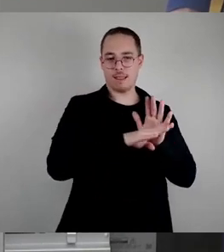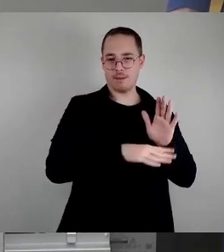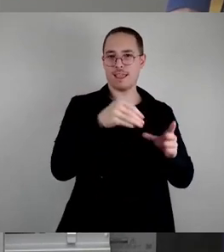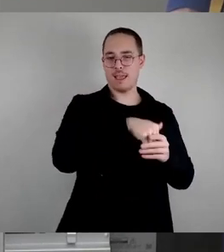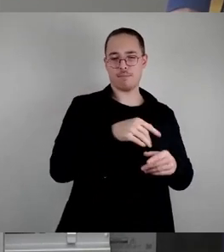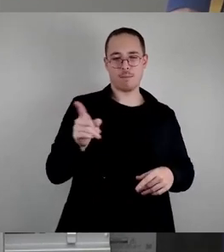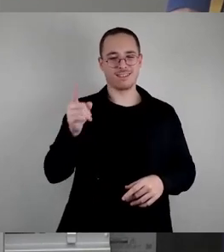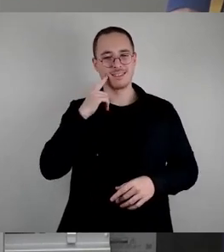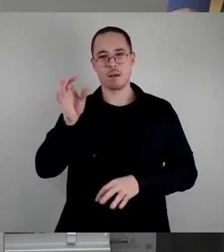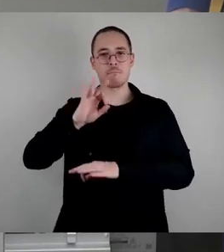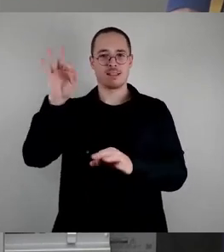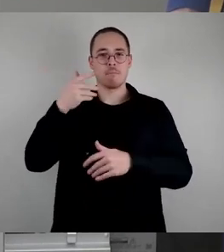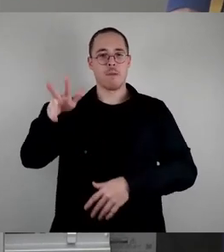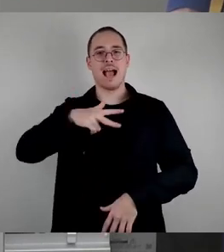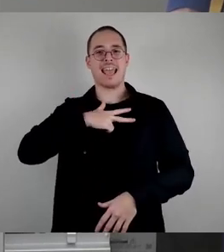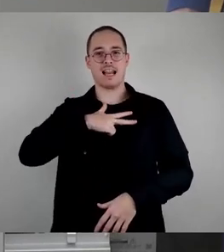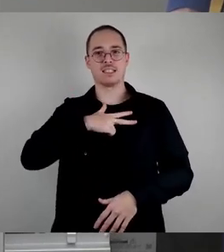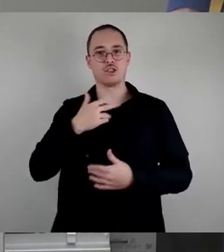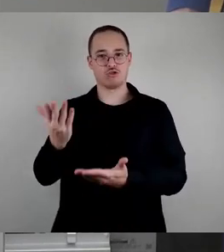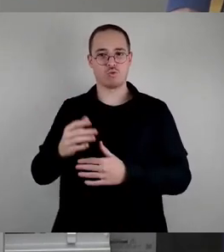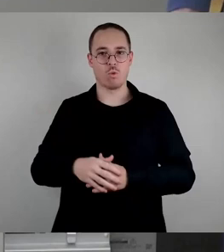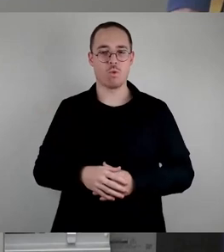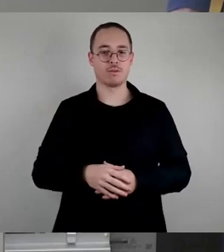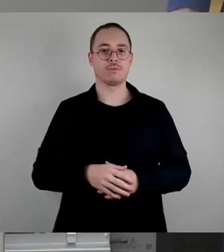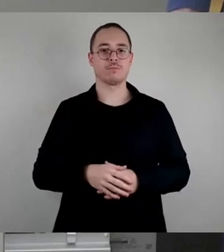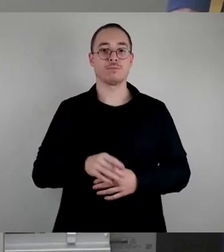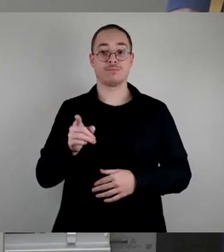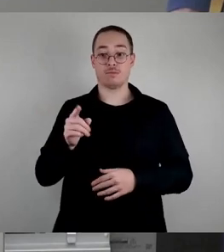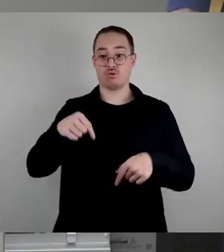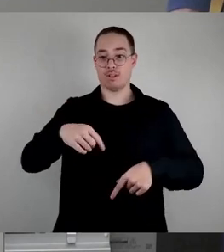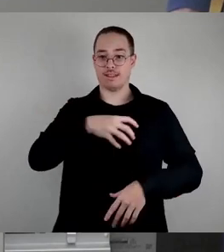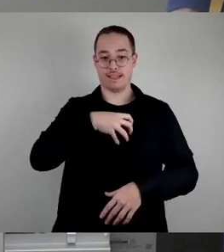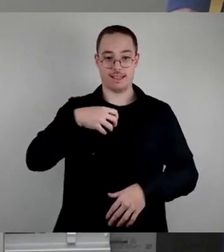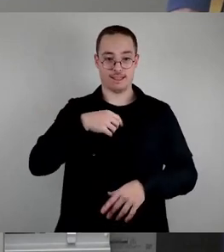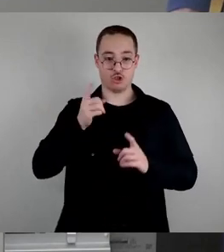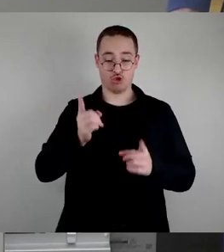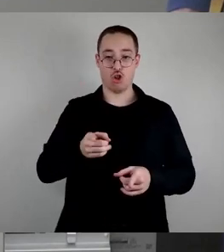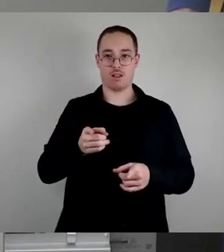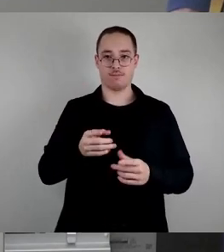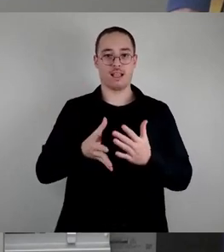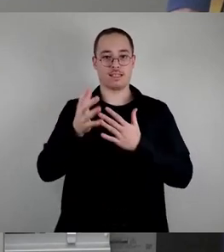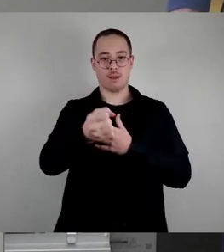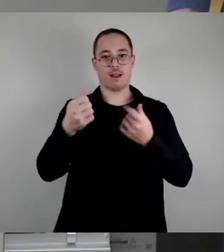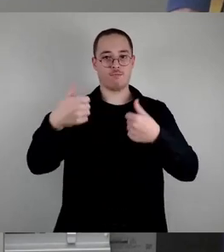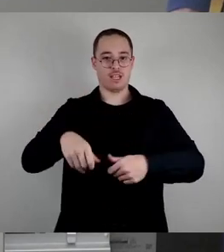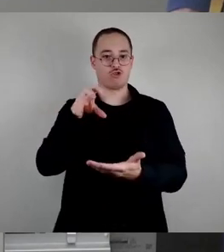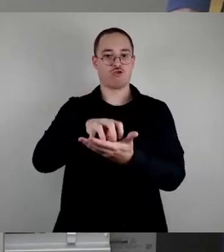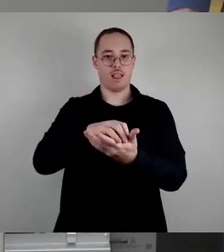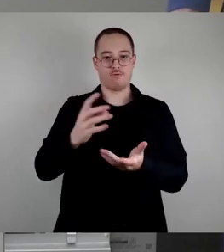Transparenzsatzung zu erarbeiten, mit der sich die Landeshauptstadt Dresden als transparenzpflichtige Stelle verpflichtet. Und auch, dass die sächsische